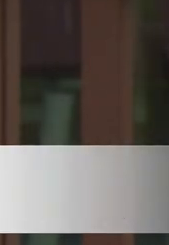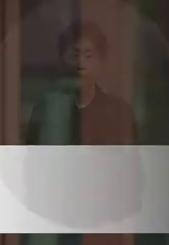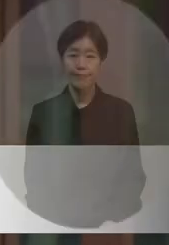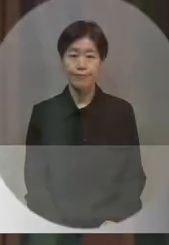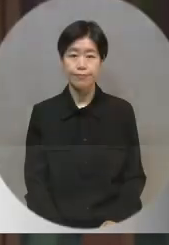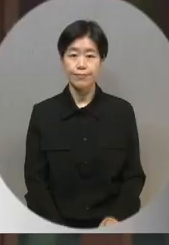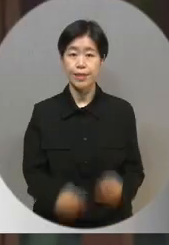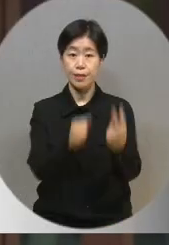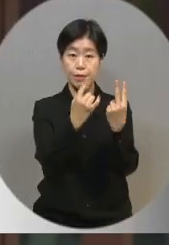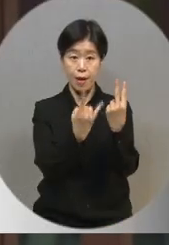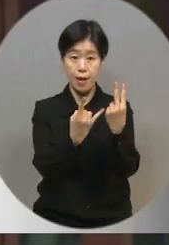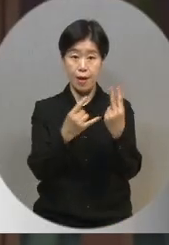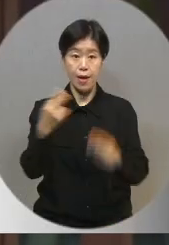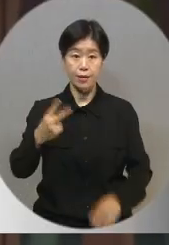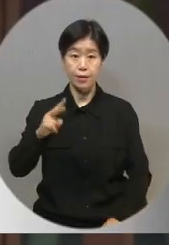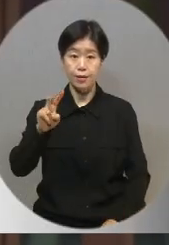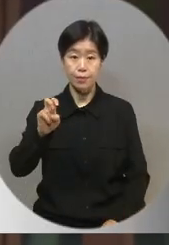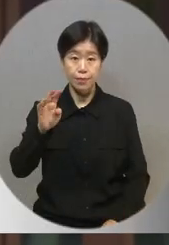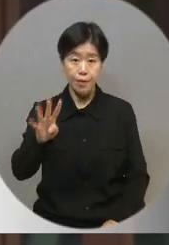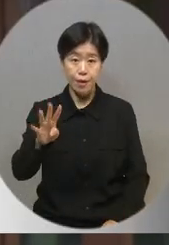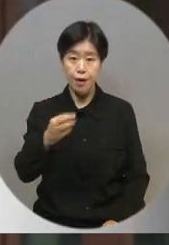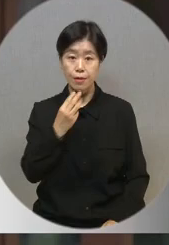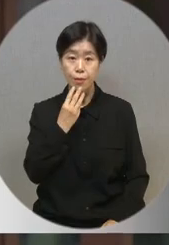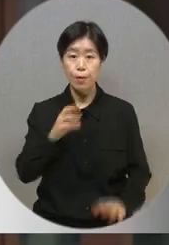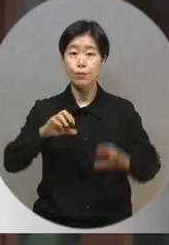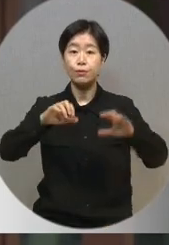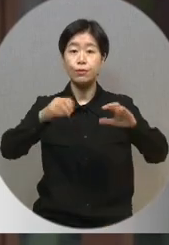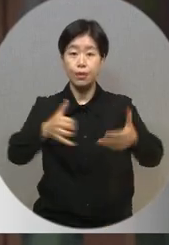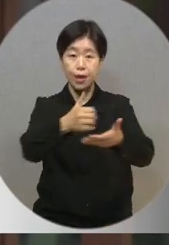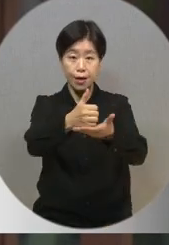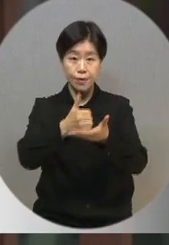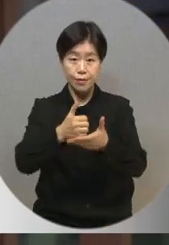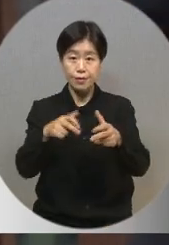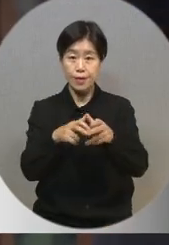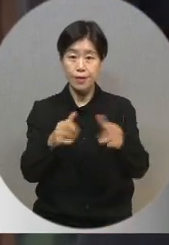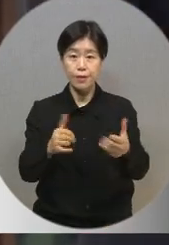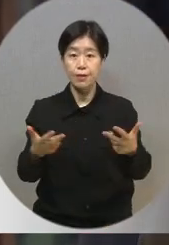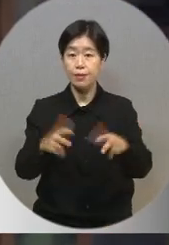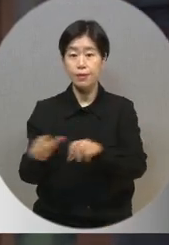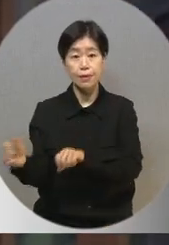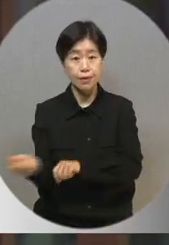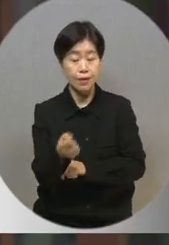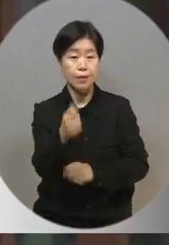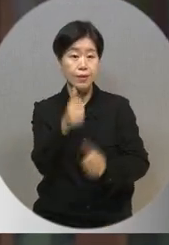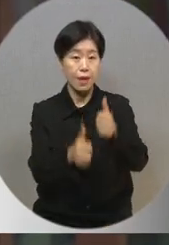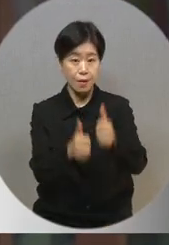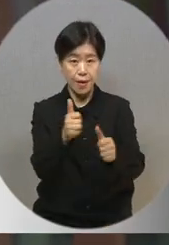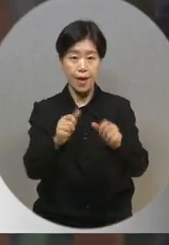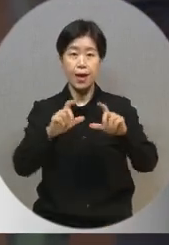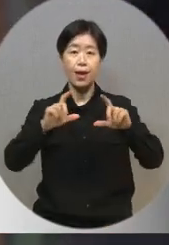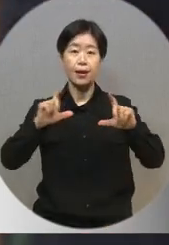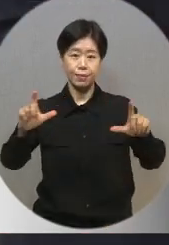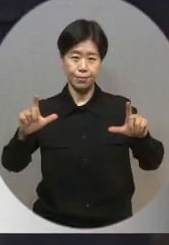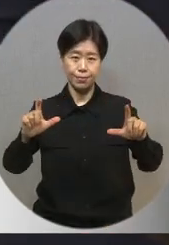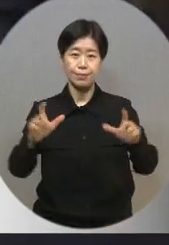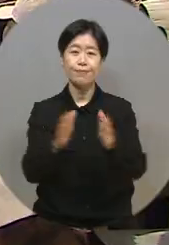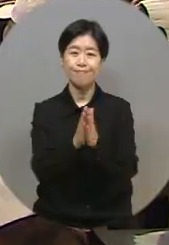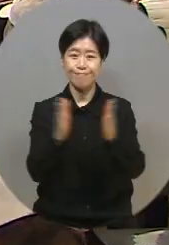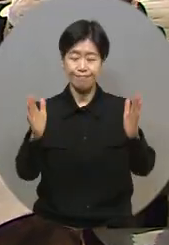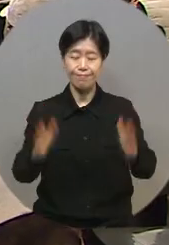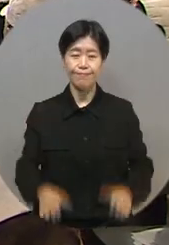제2회 2024 서울국제초청 장애인 파크골프대회 개회식을